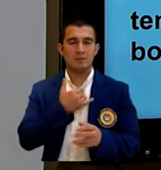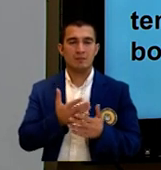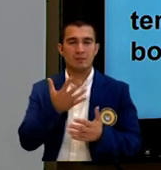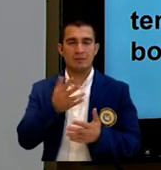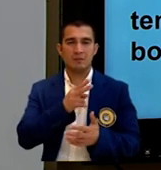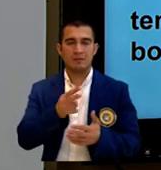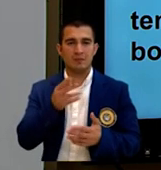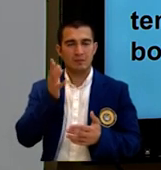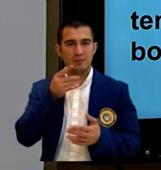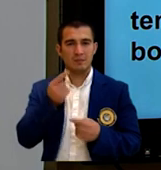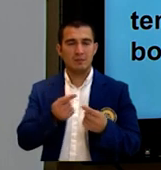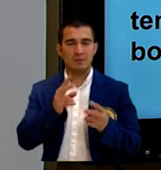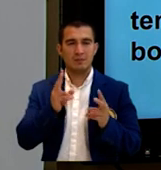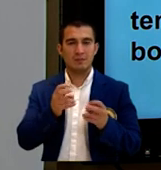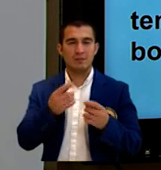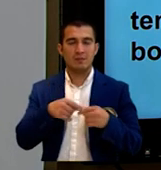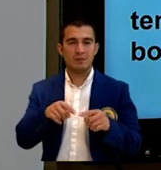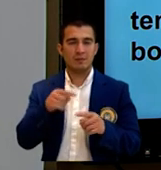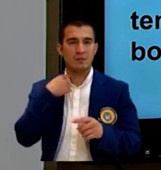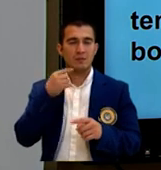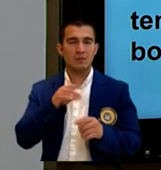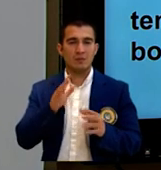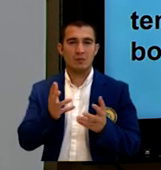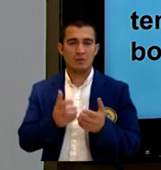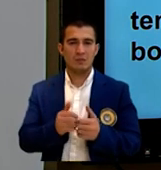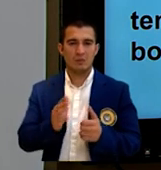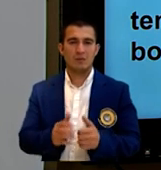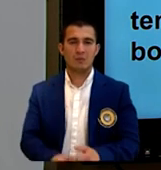litrli idishdagi suv molekulalarini sonini aniqlaymiz.